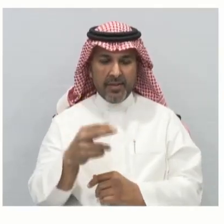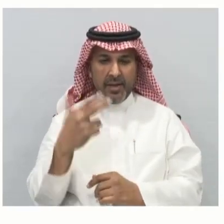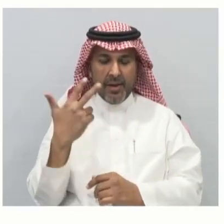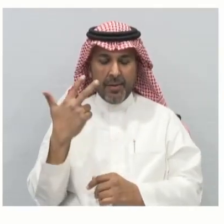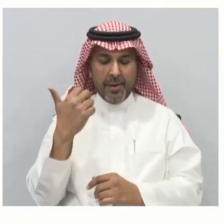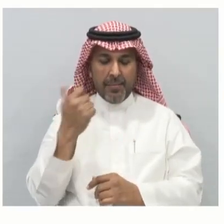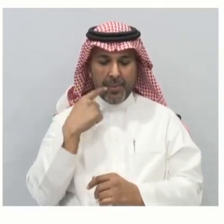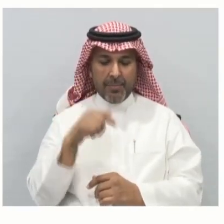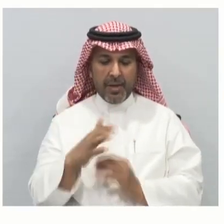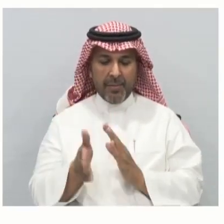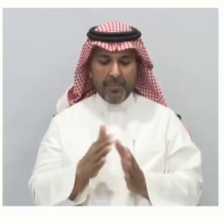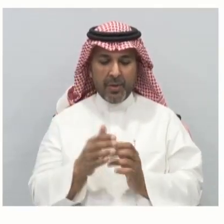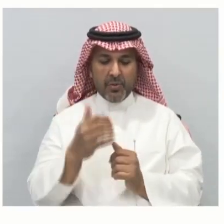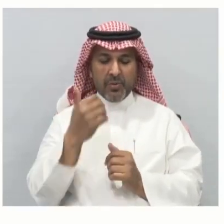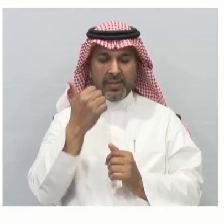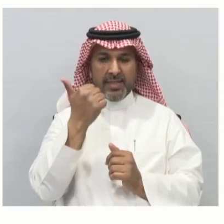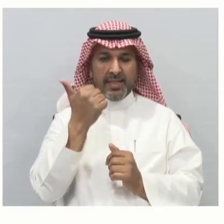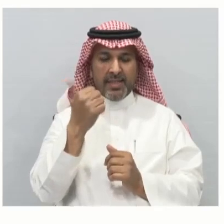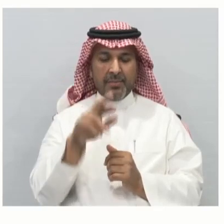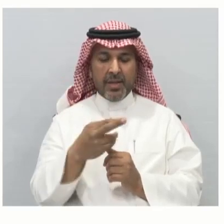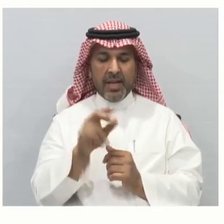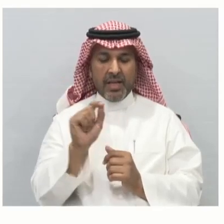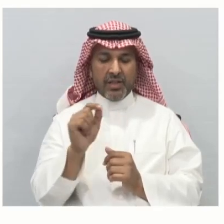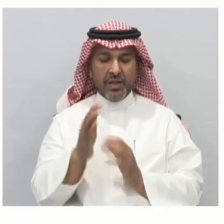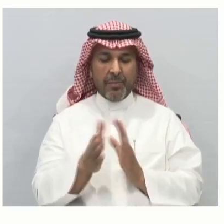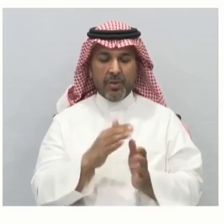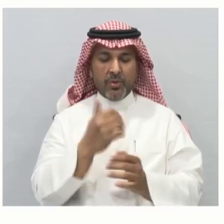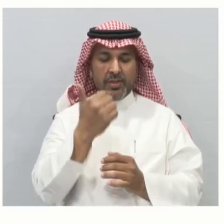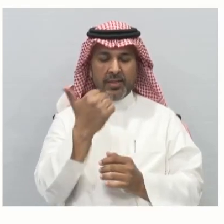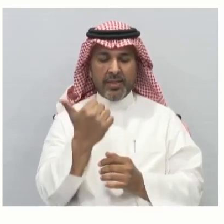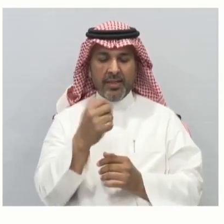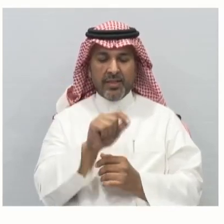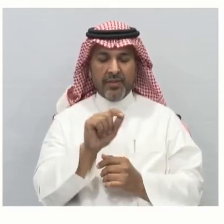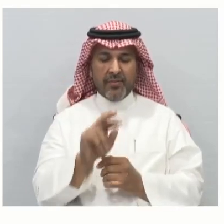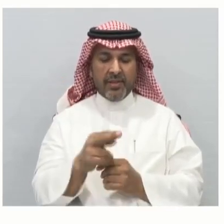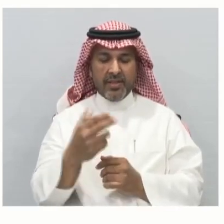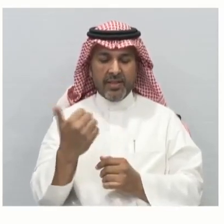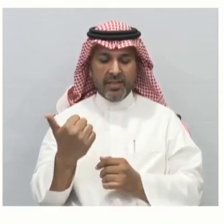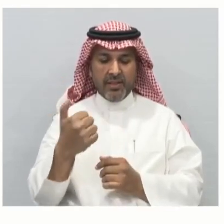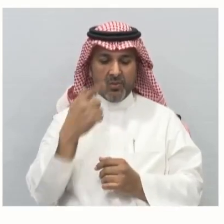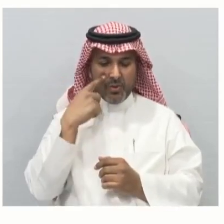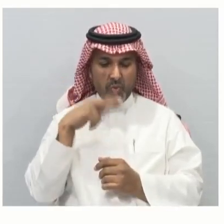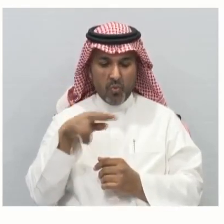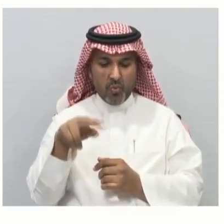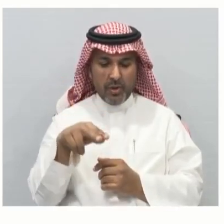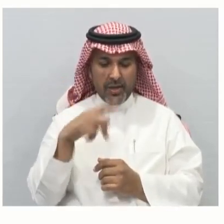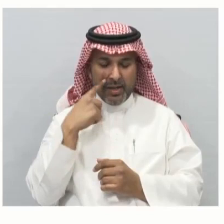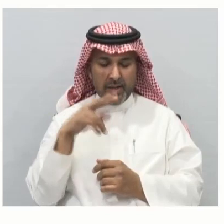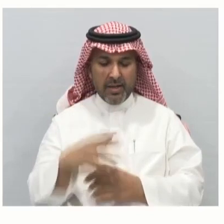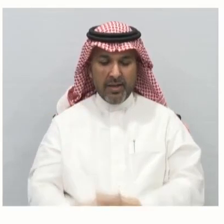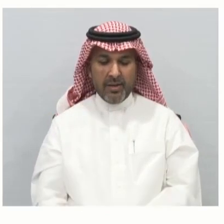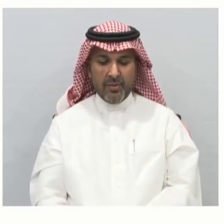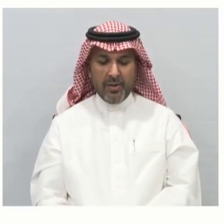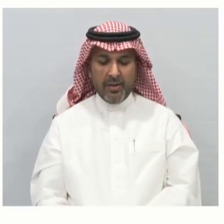سته من عشره اخيرا راح يكون 66% ابحث عن اجابتك ضمن الخيارات تجد